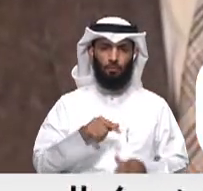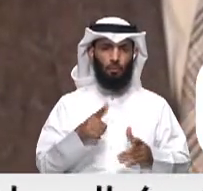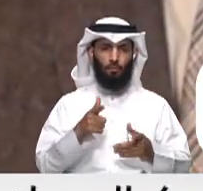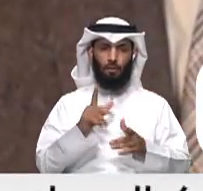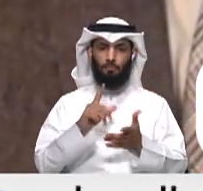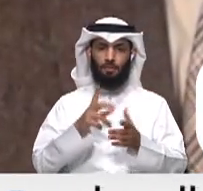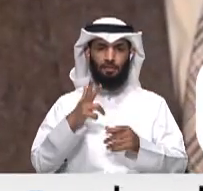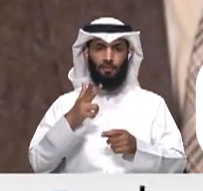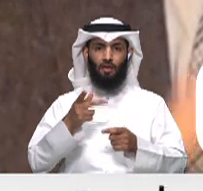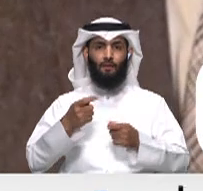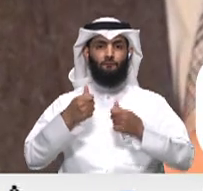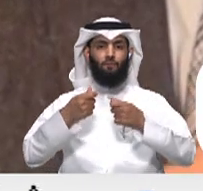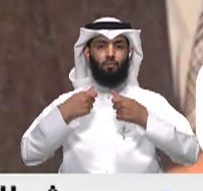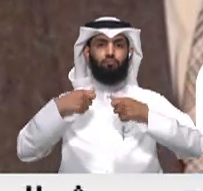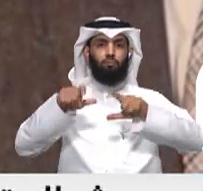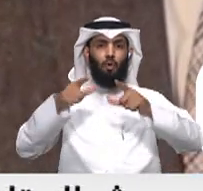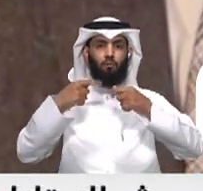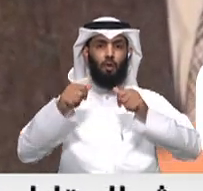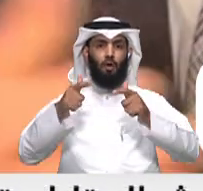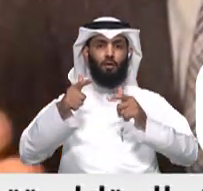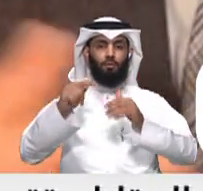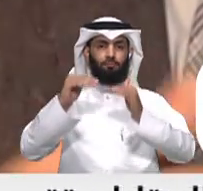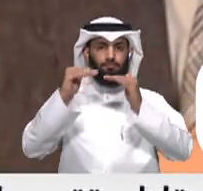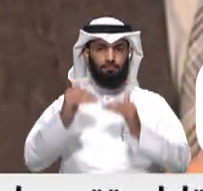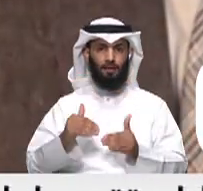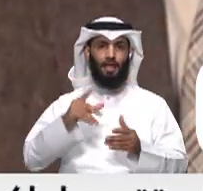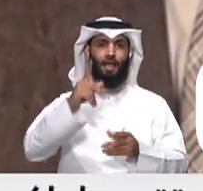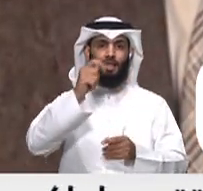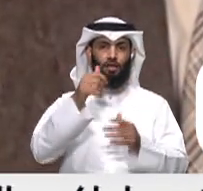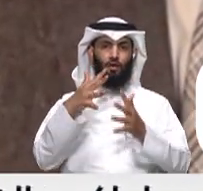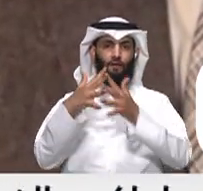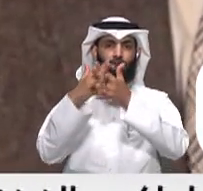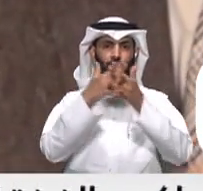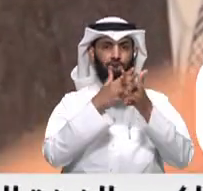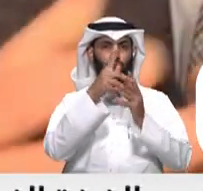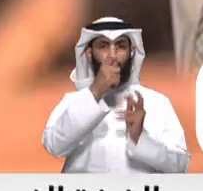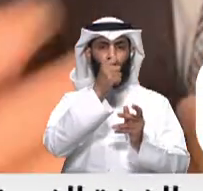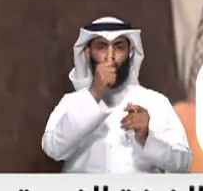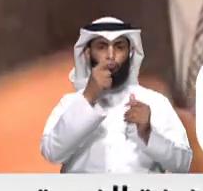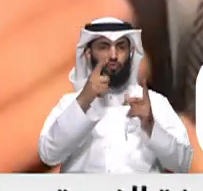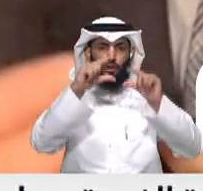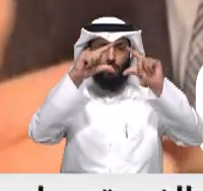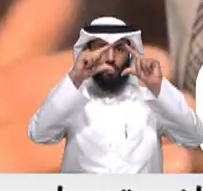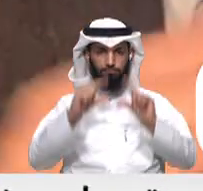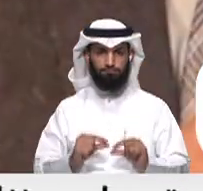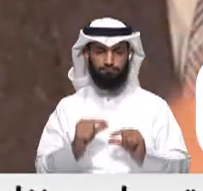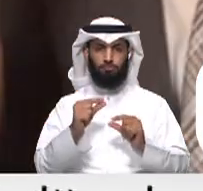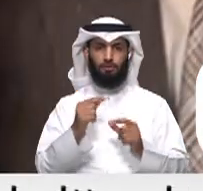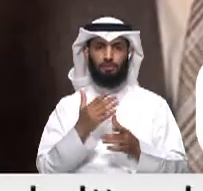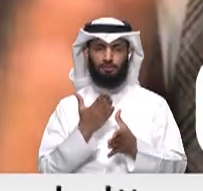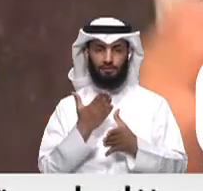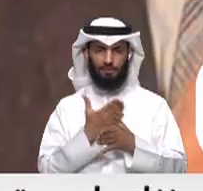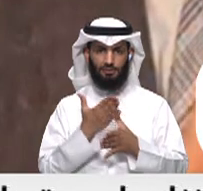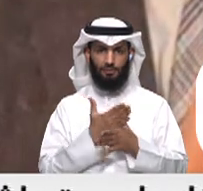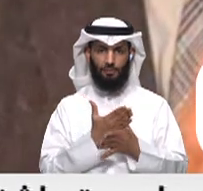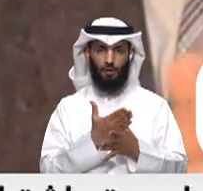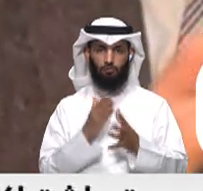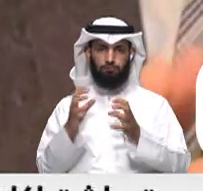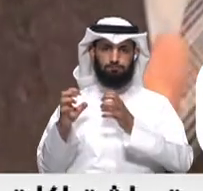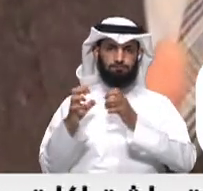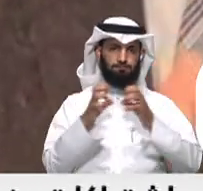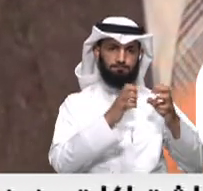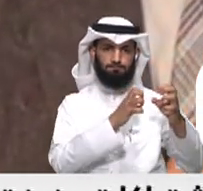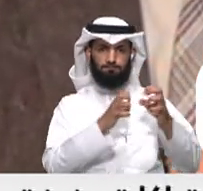أسعار صرف العملة الصعبة الدولار في إيران وانخفاض المسكوكات الذهبية، وهذا جاء بسبب ضآلة الضربة